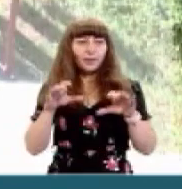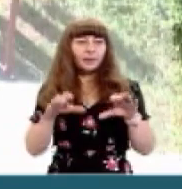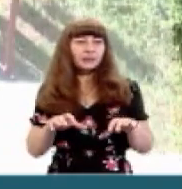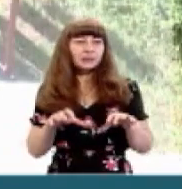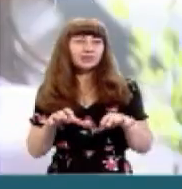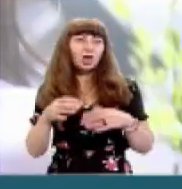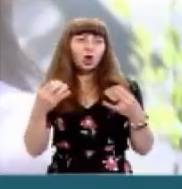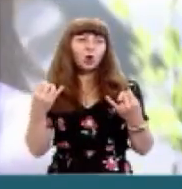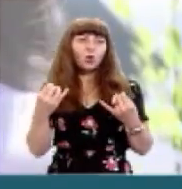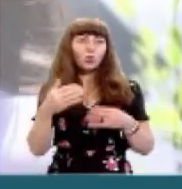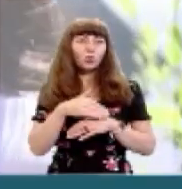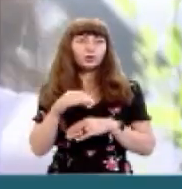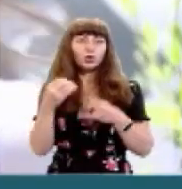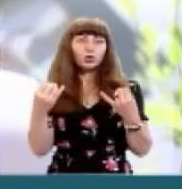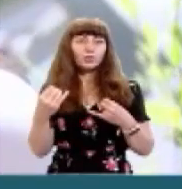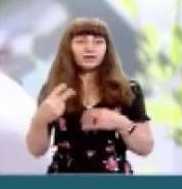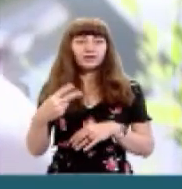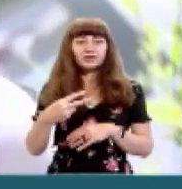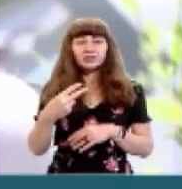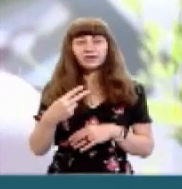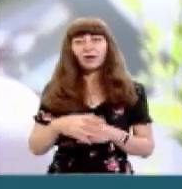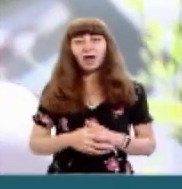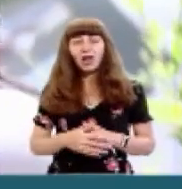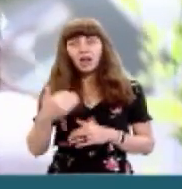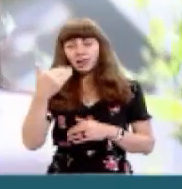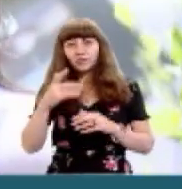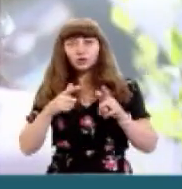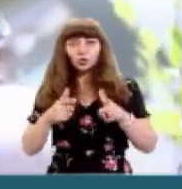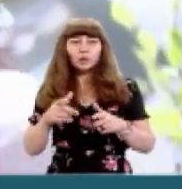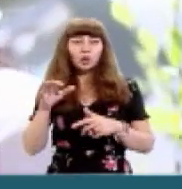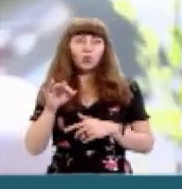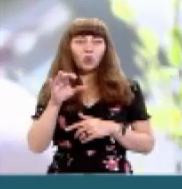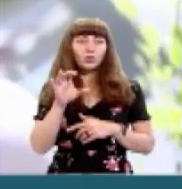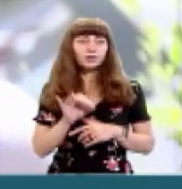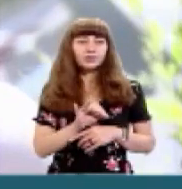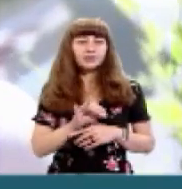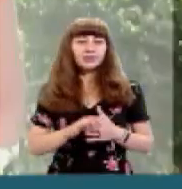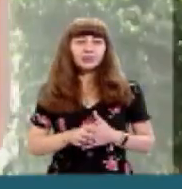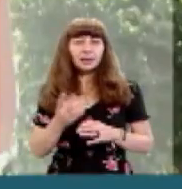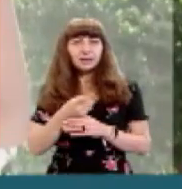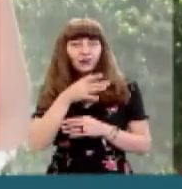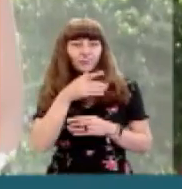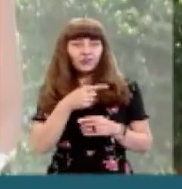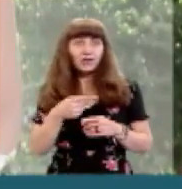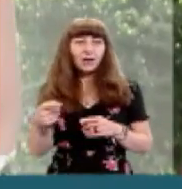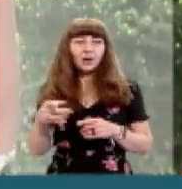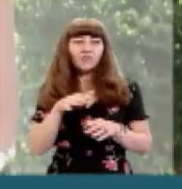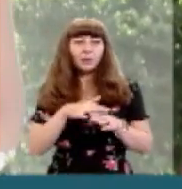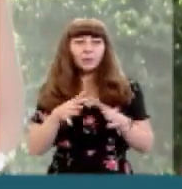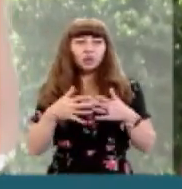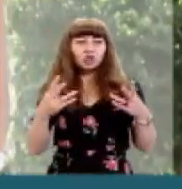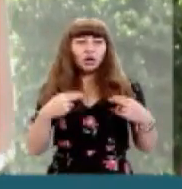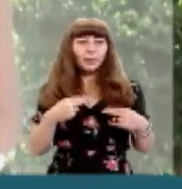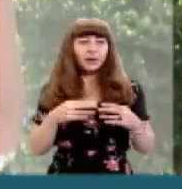улице Юбилейной, 22. В объединении собственников дом вступил летом прошлого года. За это время советом и жильцами дома была проделана большая